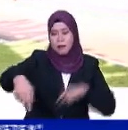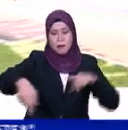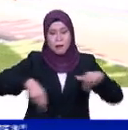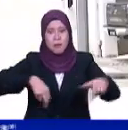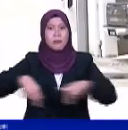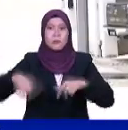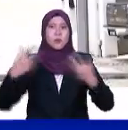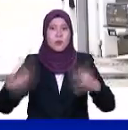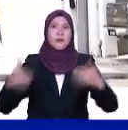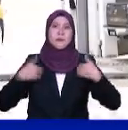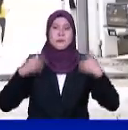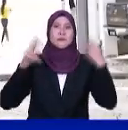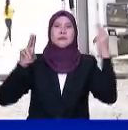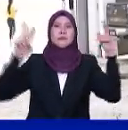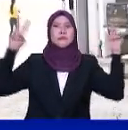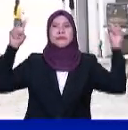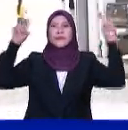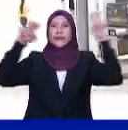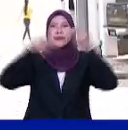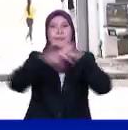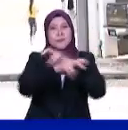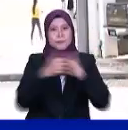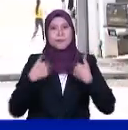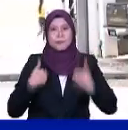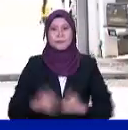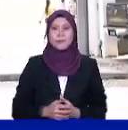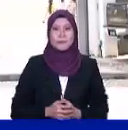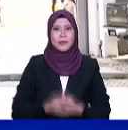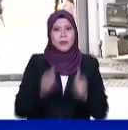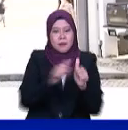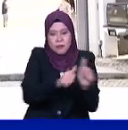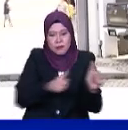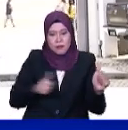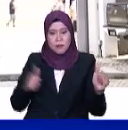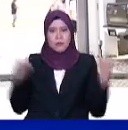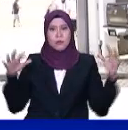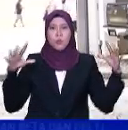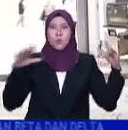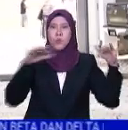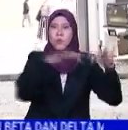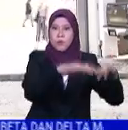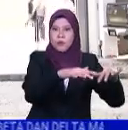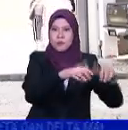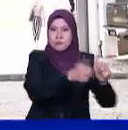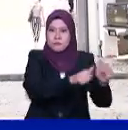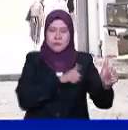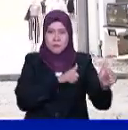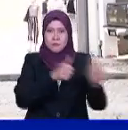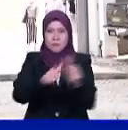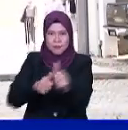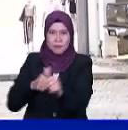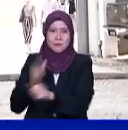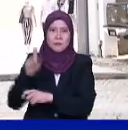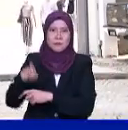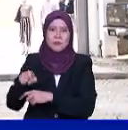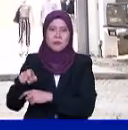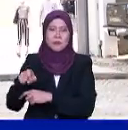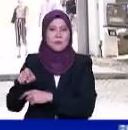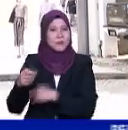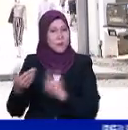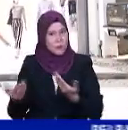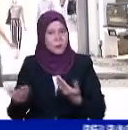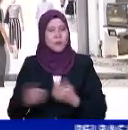pun dah ada. Jauhi daripada berkelompok ataupun apa perhimpunan ke apa-apa.